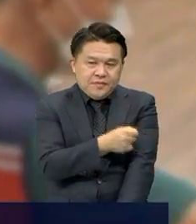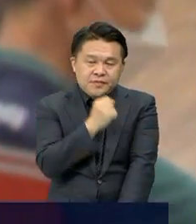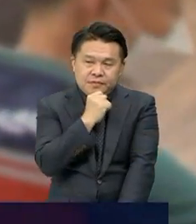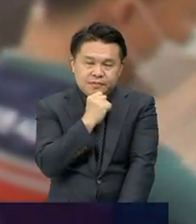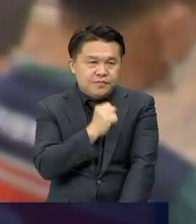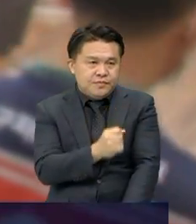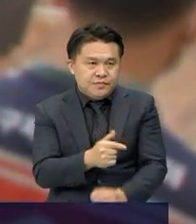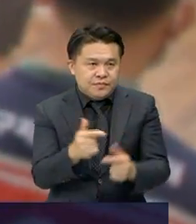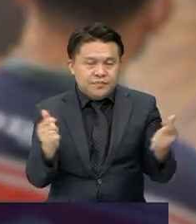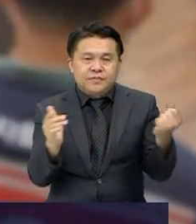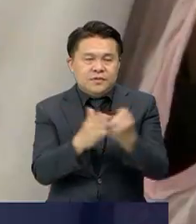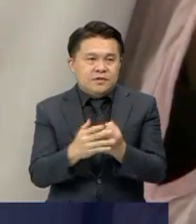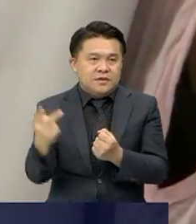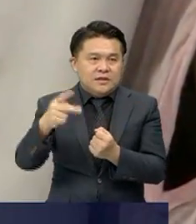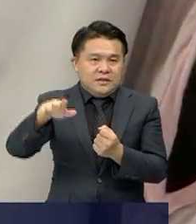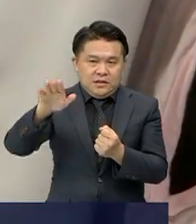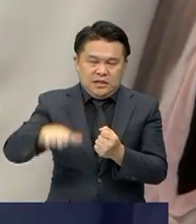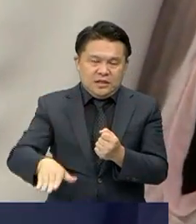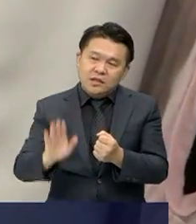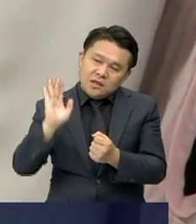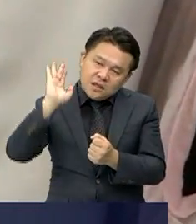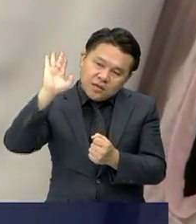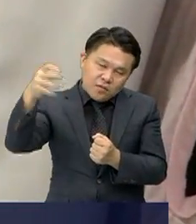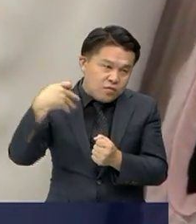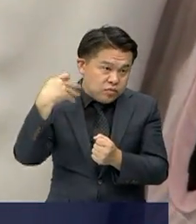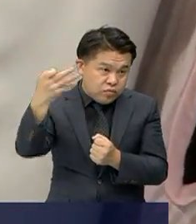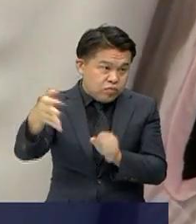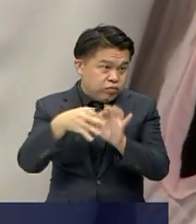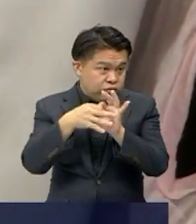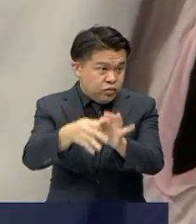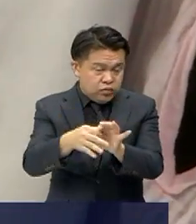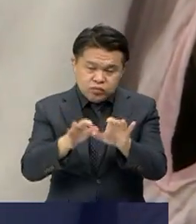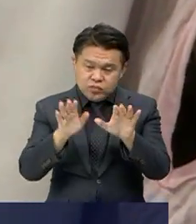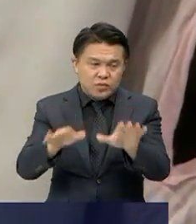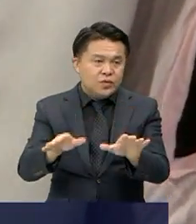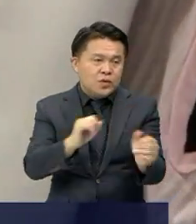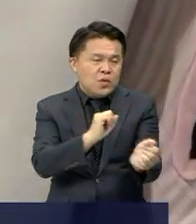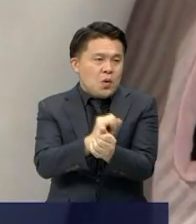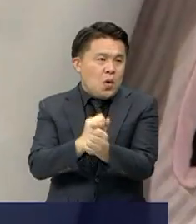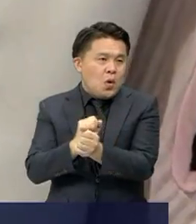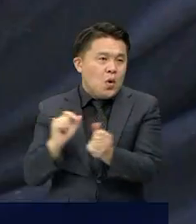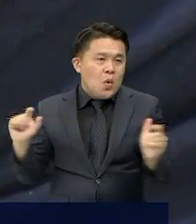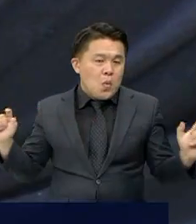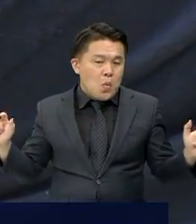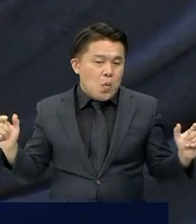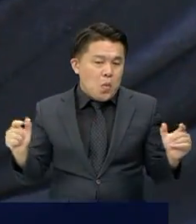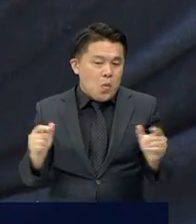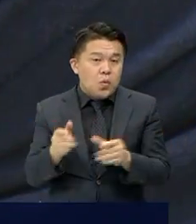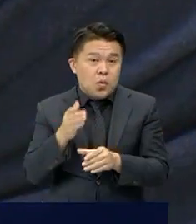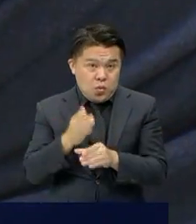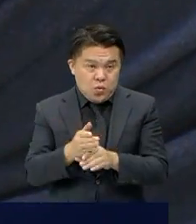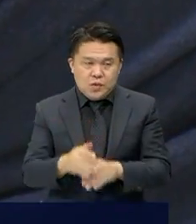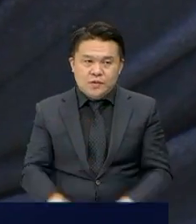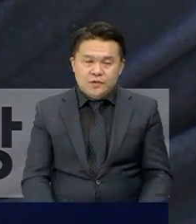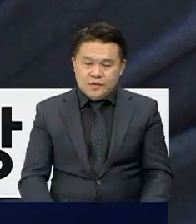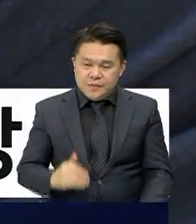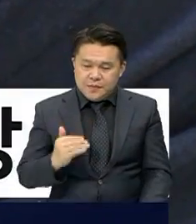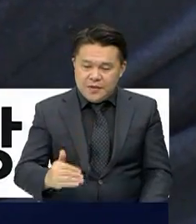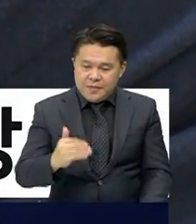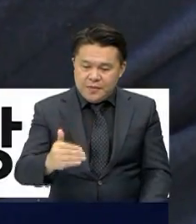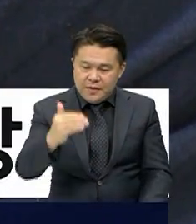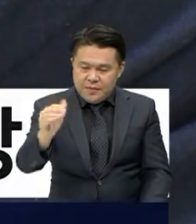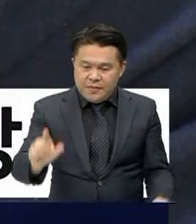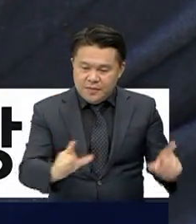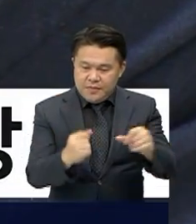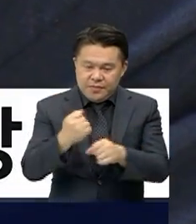올라가면서 2,000명 아래 규모도 2주 연속 이어지는 등 조금씩 유행 상황이 안정화되고 있습니다. 단계적 일상